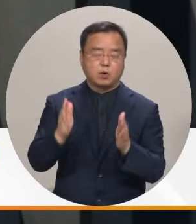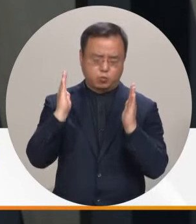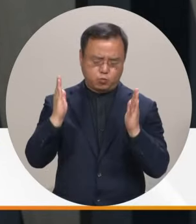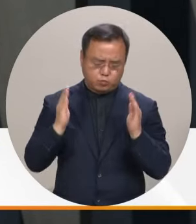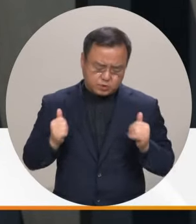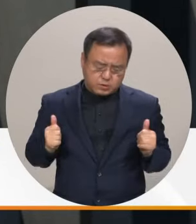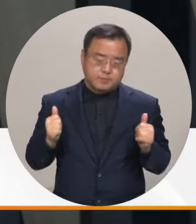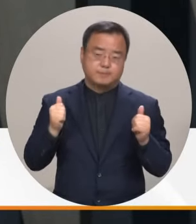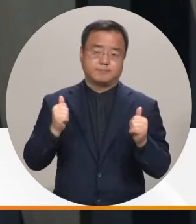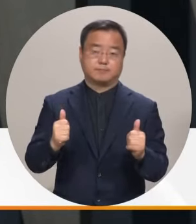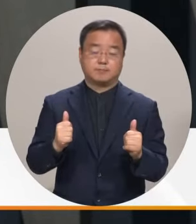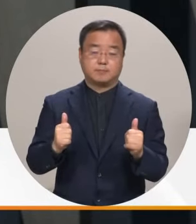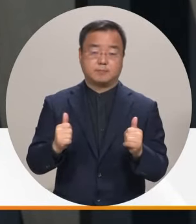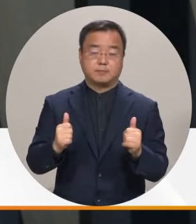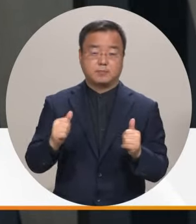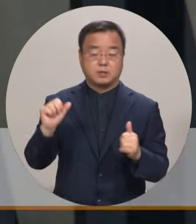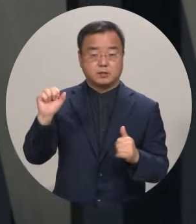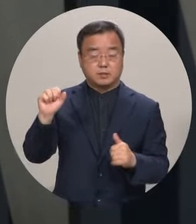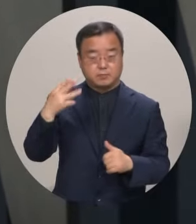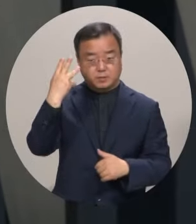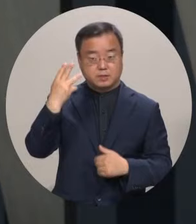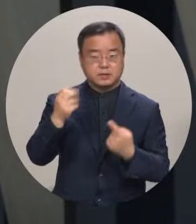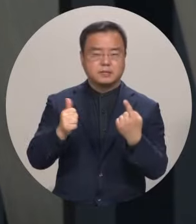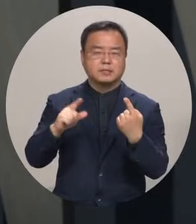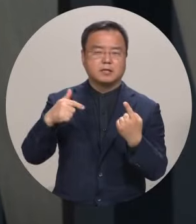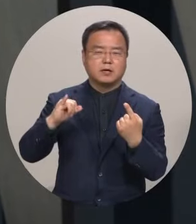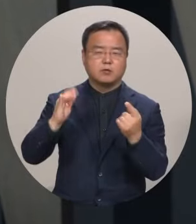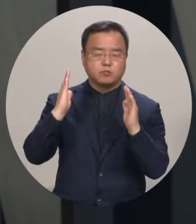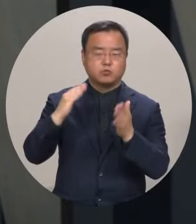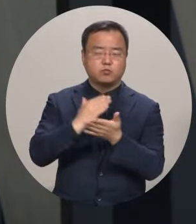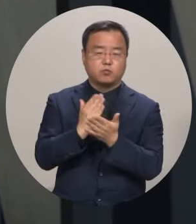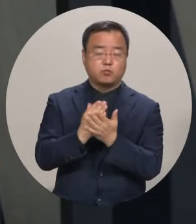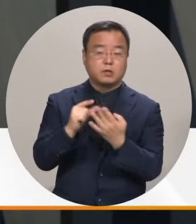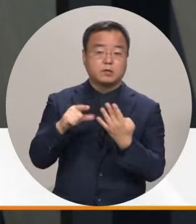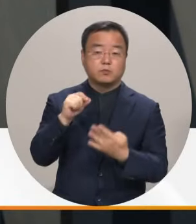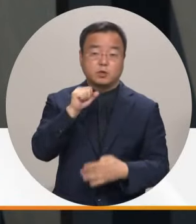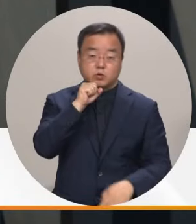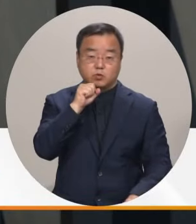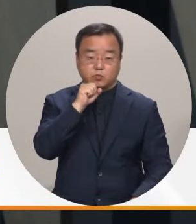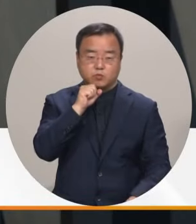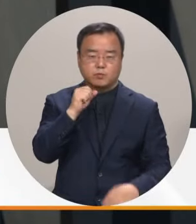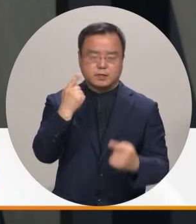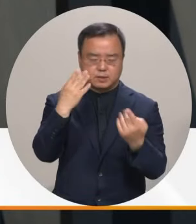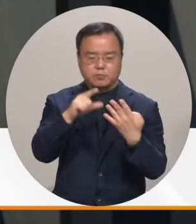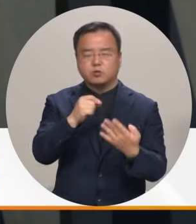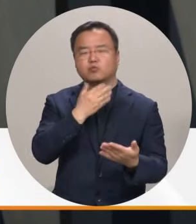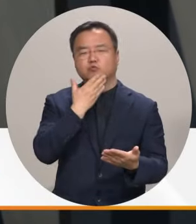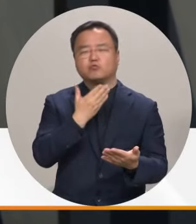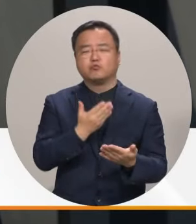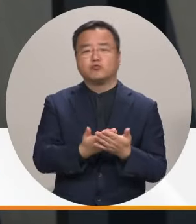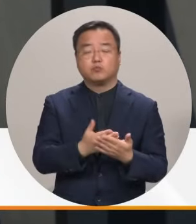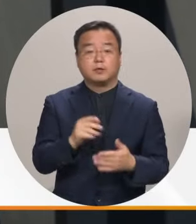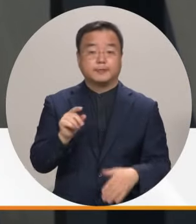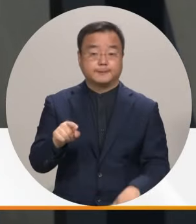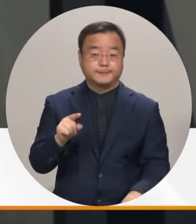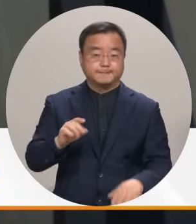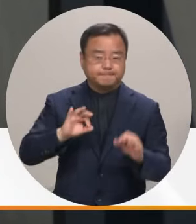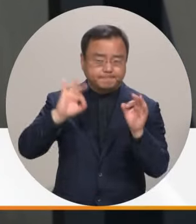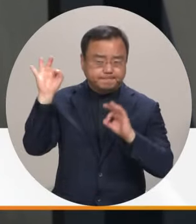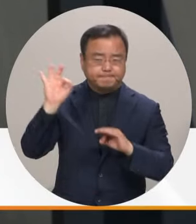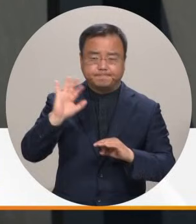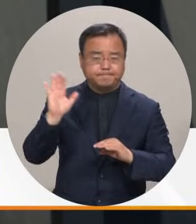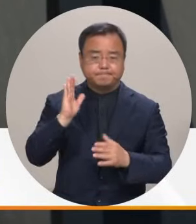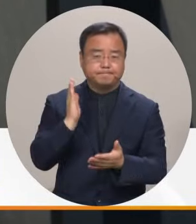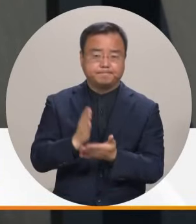있는데 3학년 1학기 교과 성적이 대학을 선택하는데 있어서 굉장히 중요한 포인트가 돼요 그래서 우리 학생들이 실수 없이